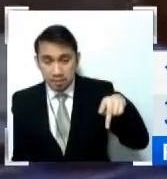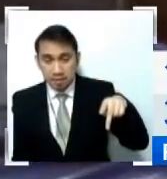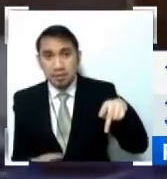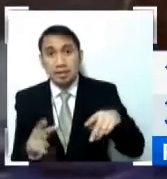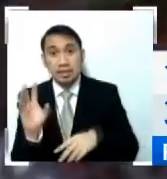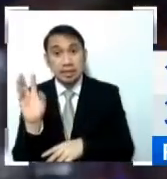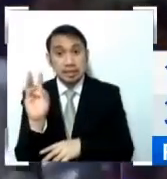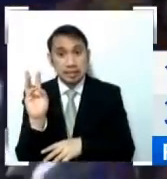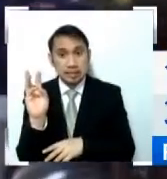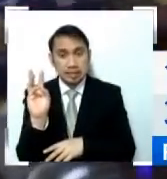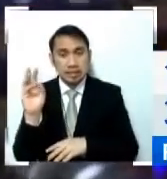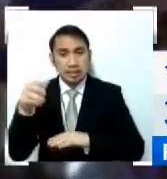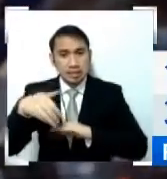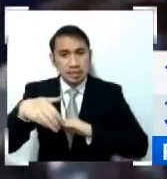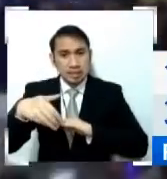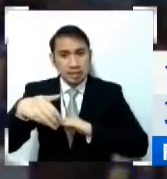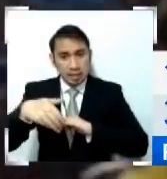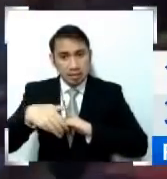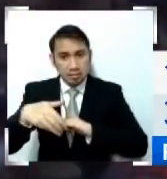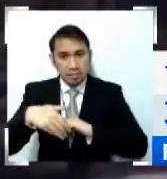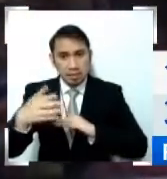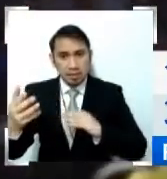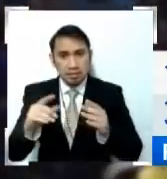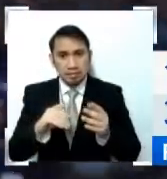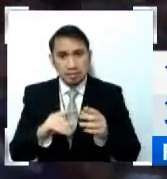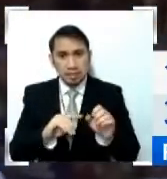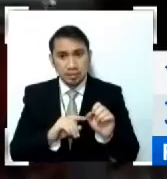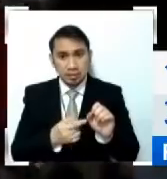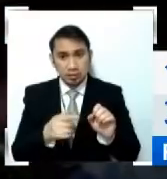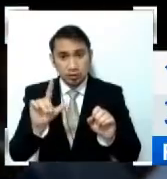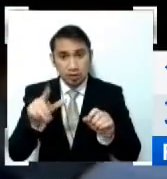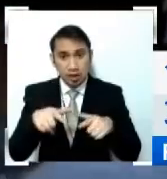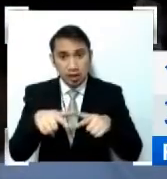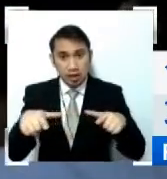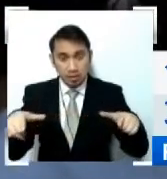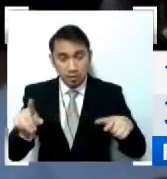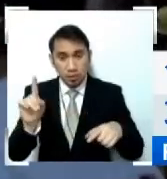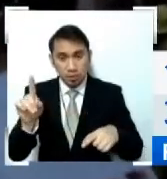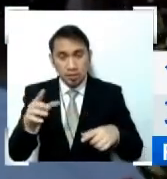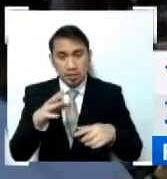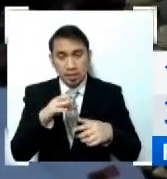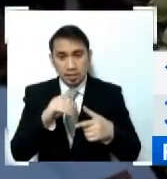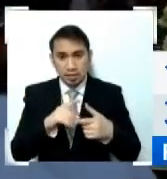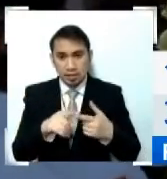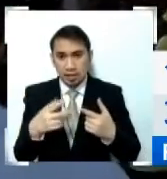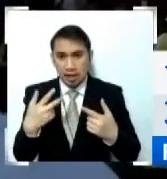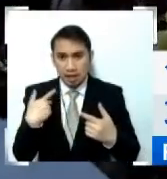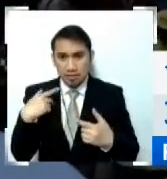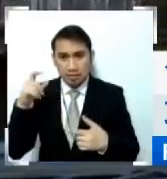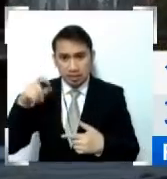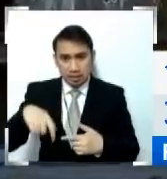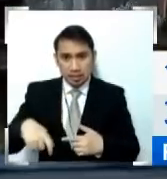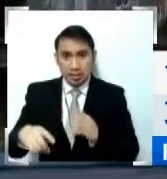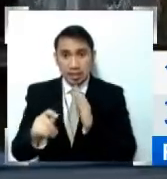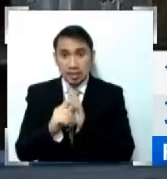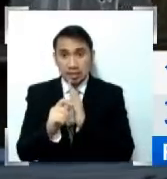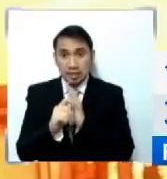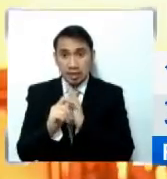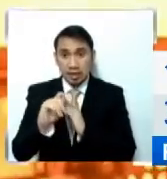ang sunog. Umabot ito sa 3rd alarma. Ibig sabihin, 10 fire truck na ang kinailang rumisponde.